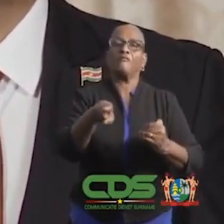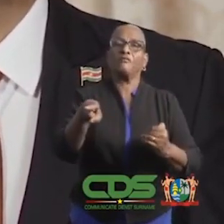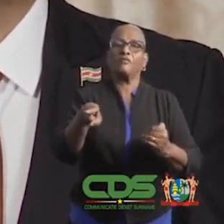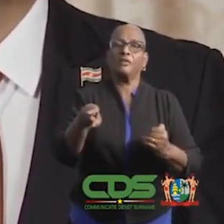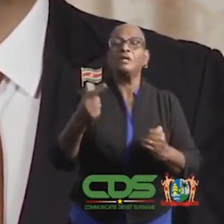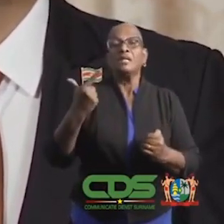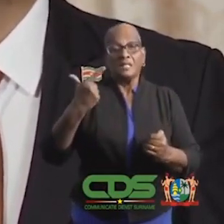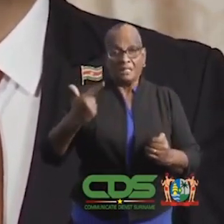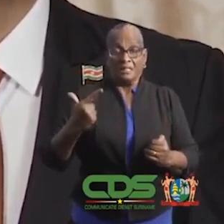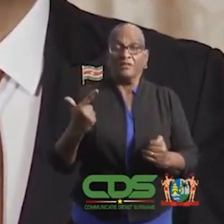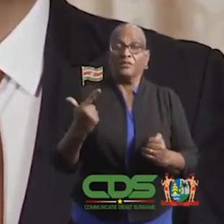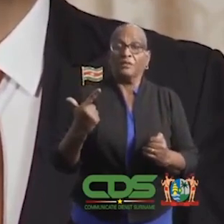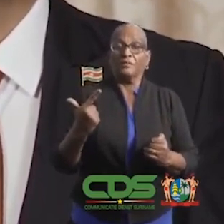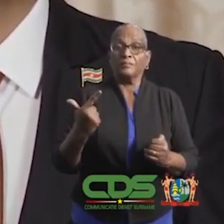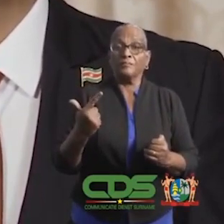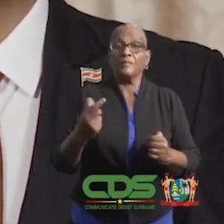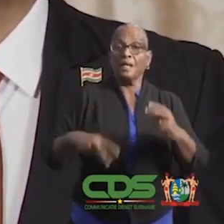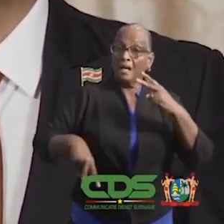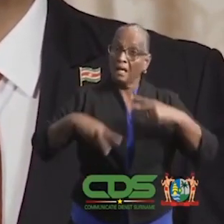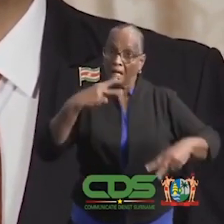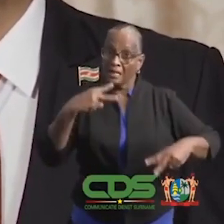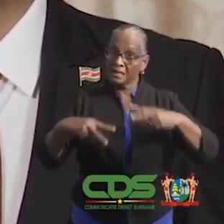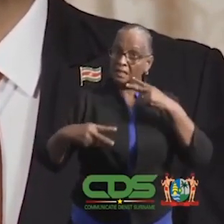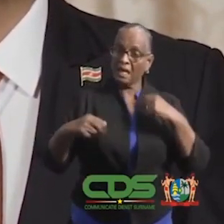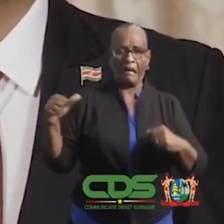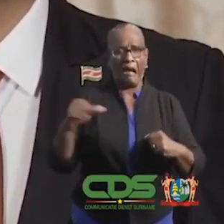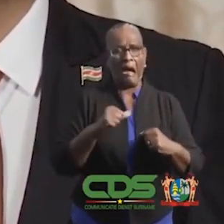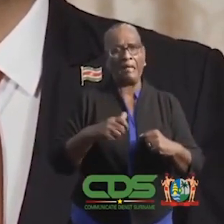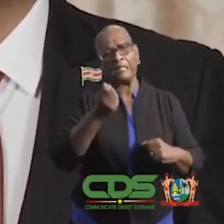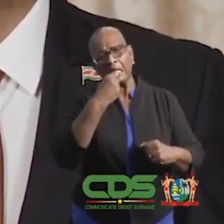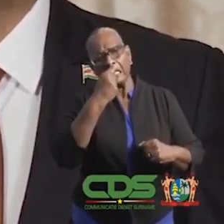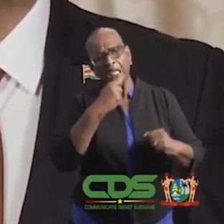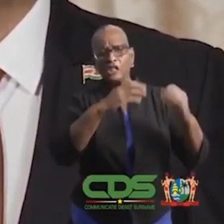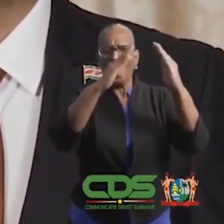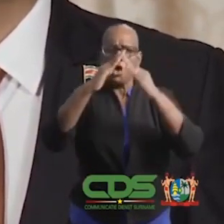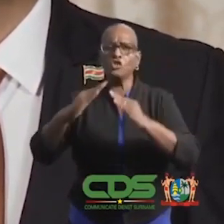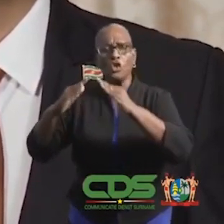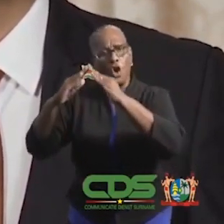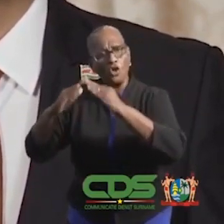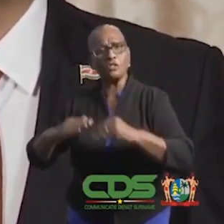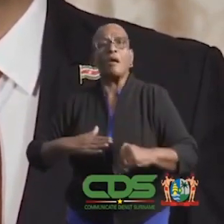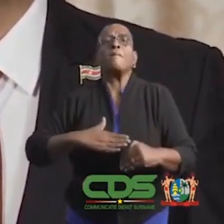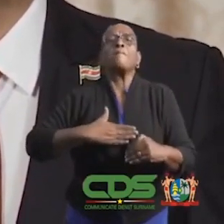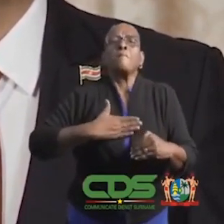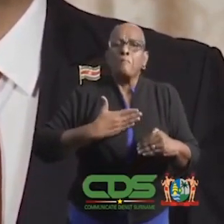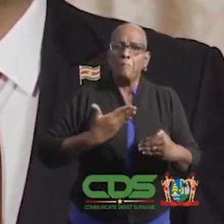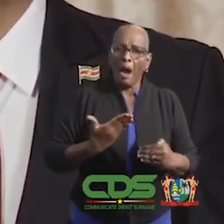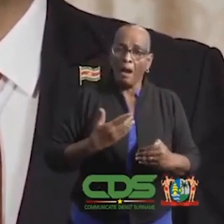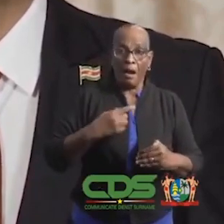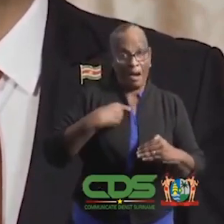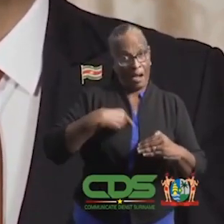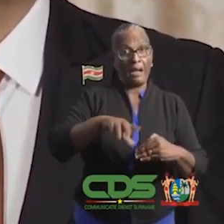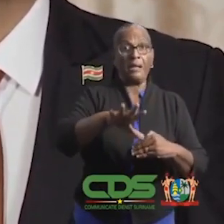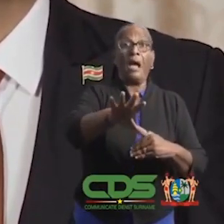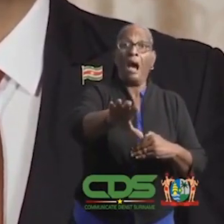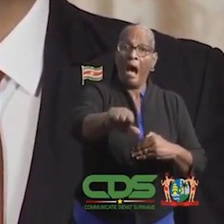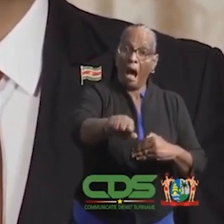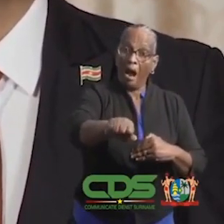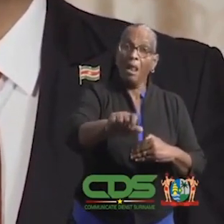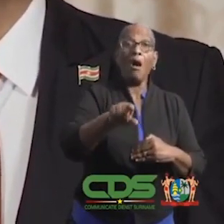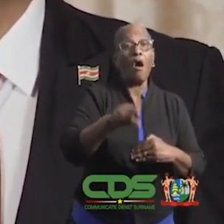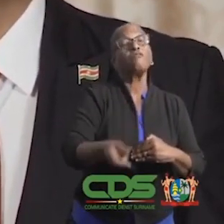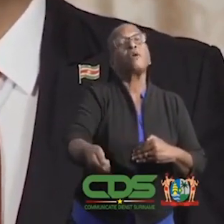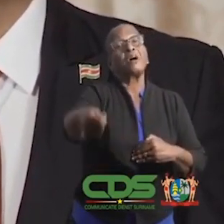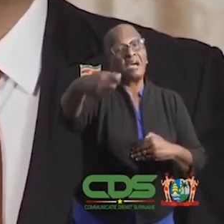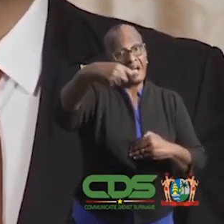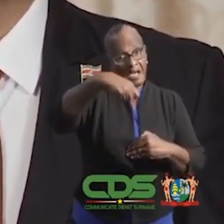Maatregel 7. Restaurants en andere commerciële eetgelegenheden mogen uitsluitend ten behoeve van afhaal of bezorging